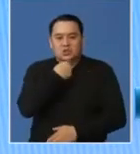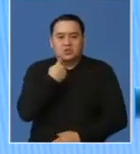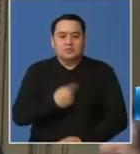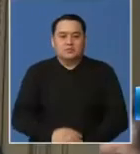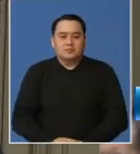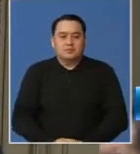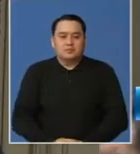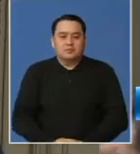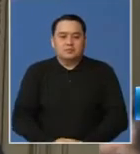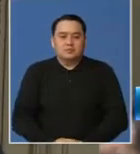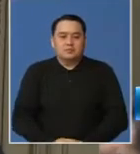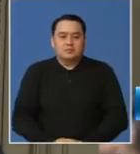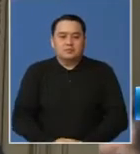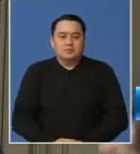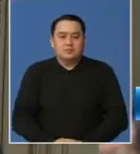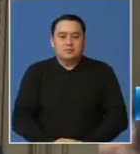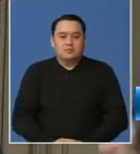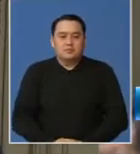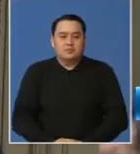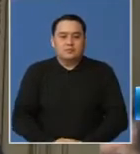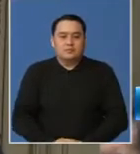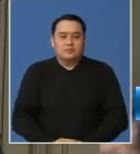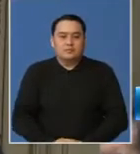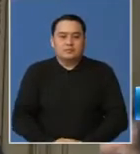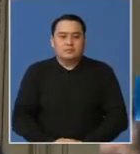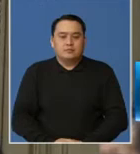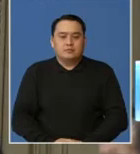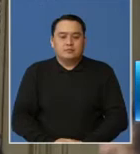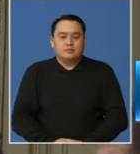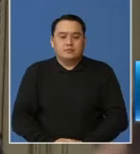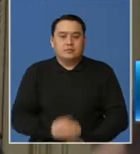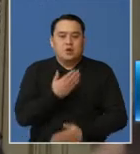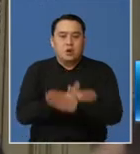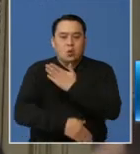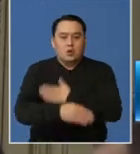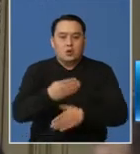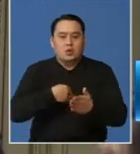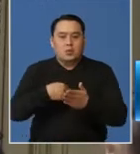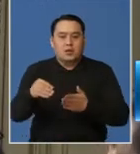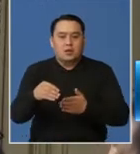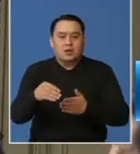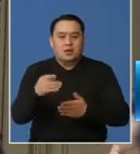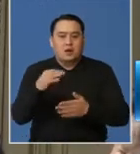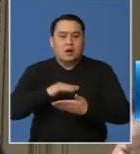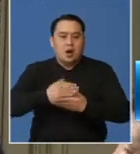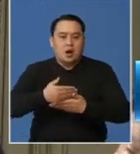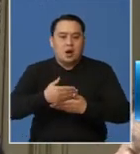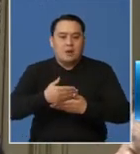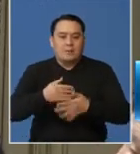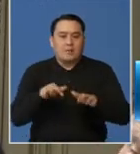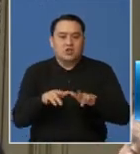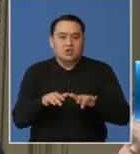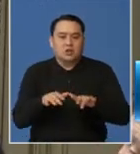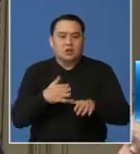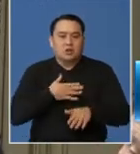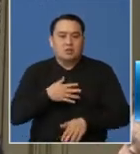контроль. Индивидуальная программа реабилитации инвалидов, покупая нам телефоны, компьютера, читающие машины.